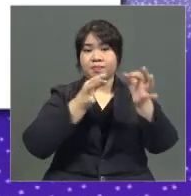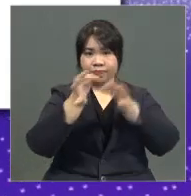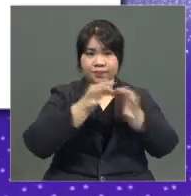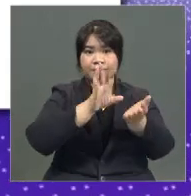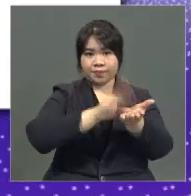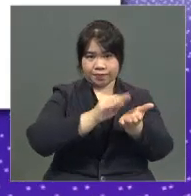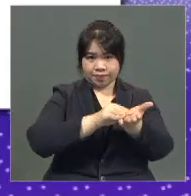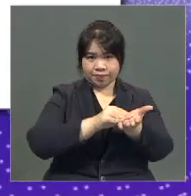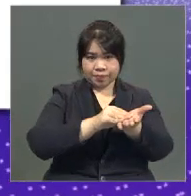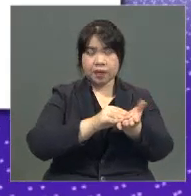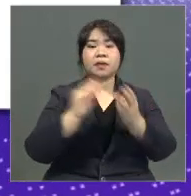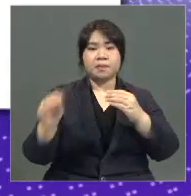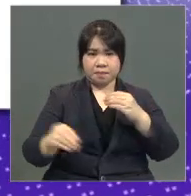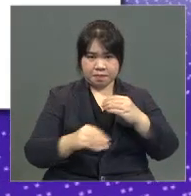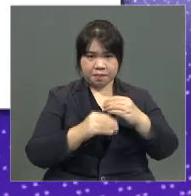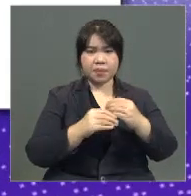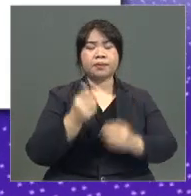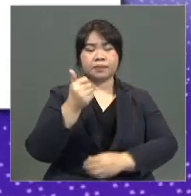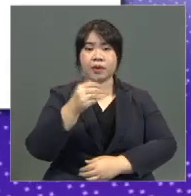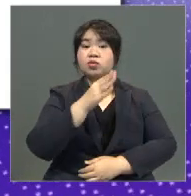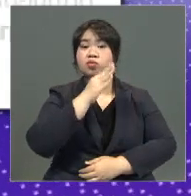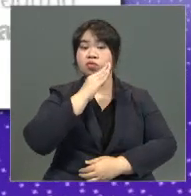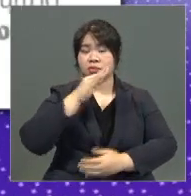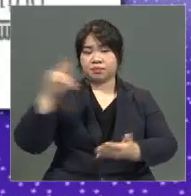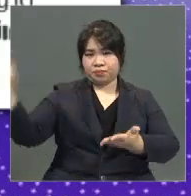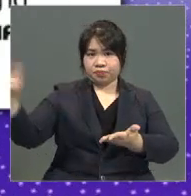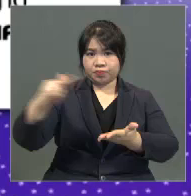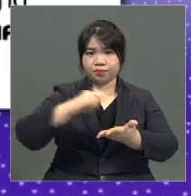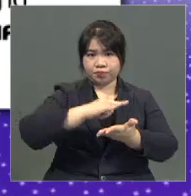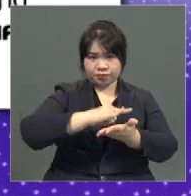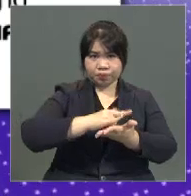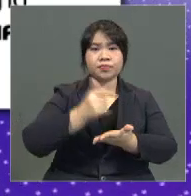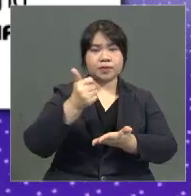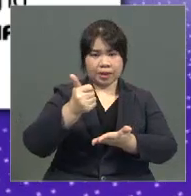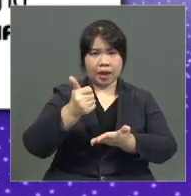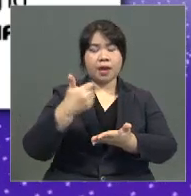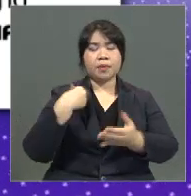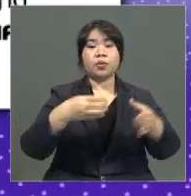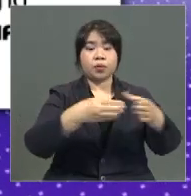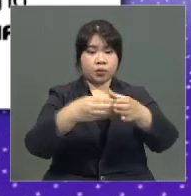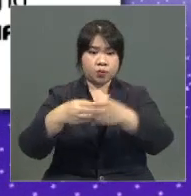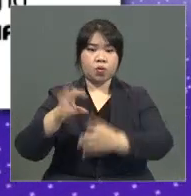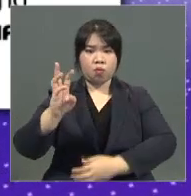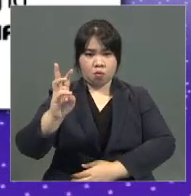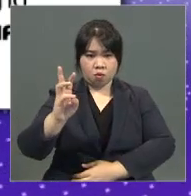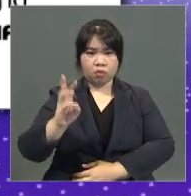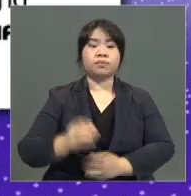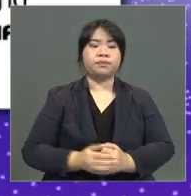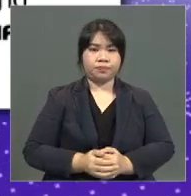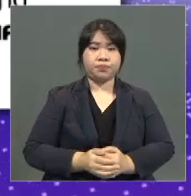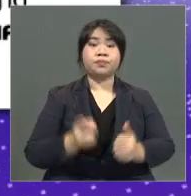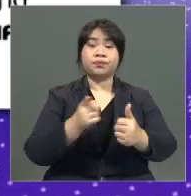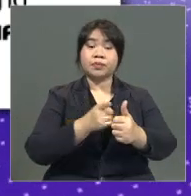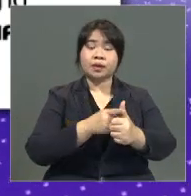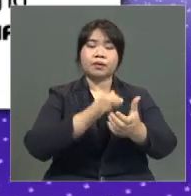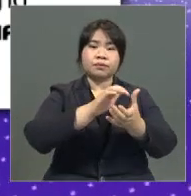ีดไปก็คือ เพิ่มคนที่สามารถเดินทางเข้ามาในประเทศเราได้อก 6 กลุมค่ะกลุมแรกก็คอ